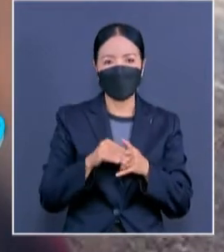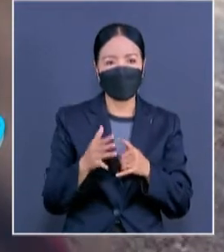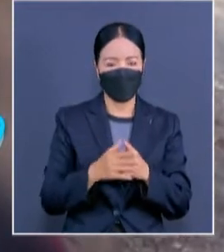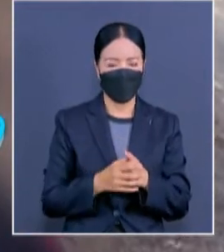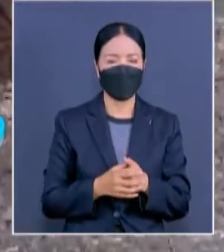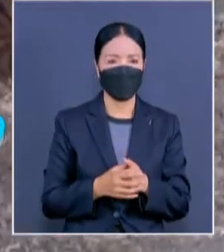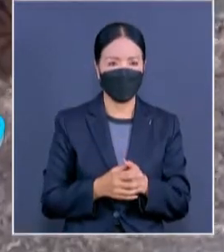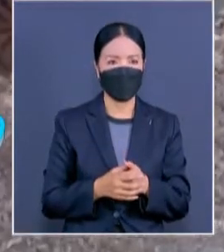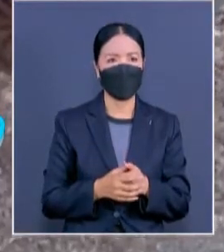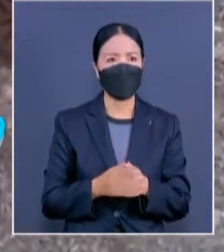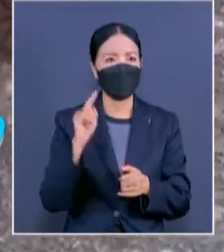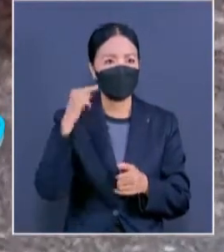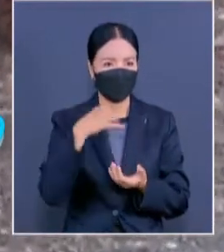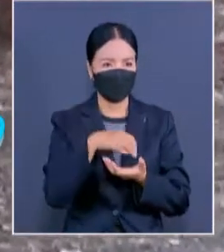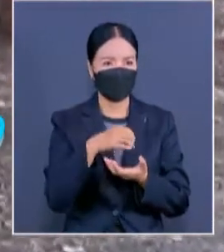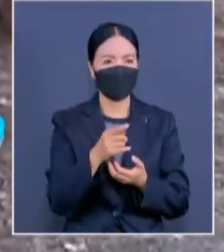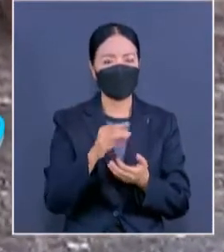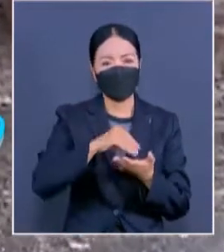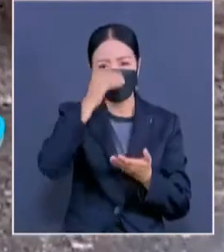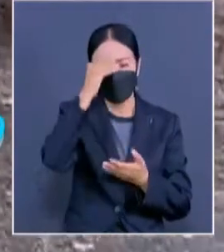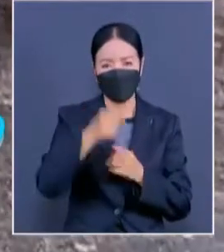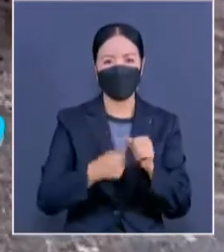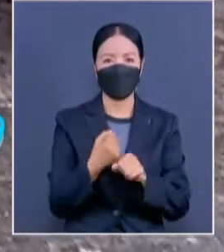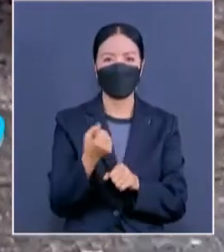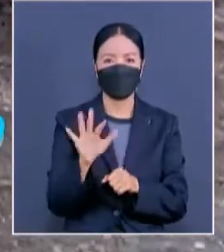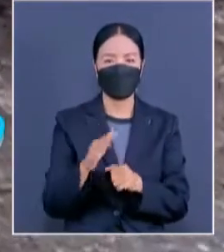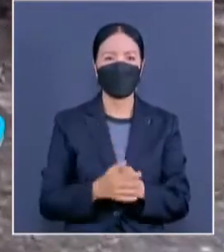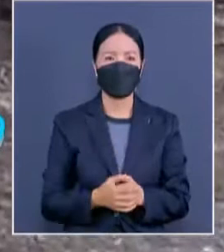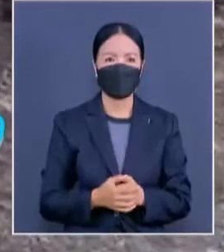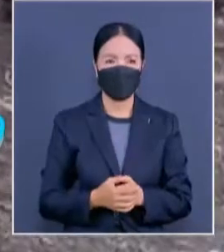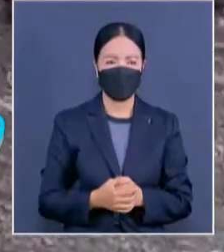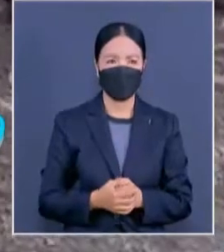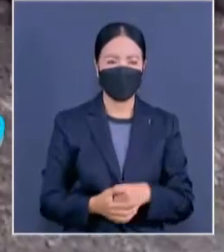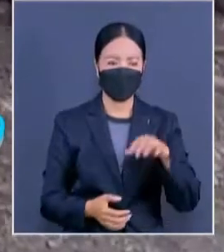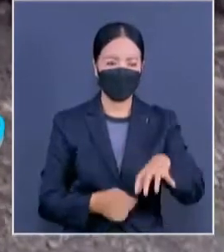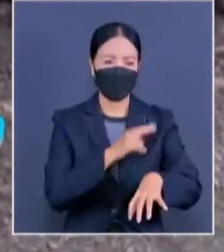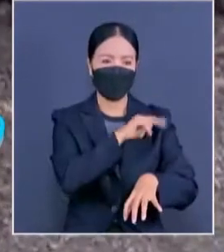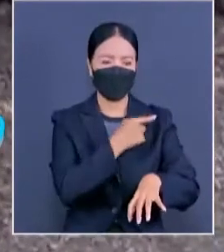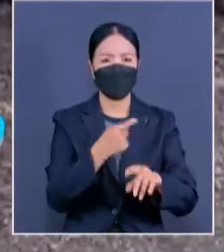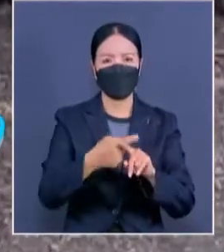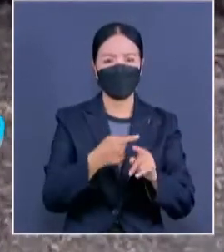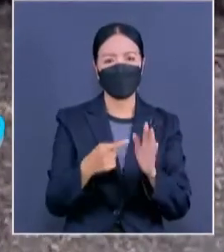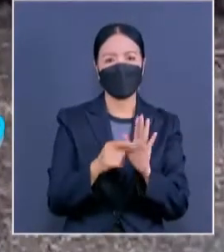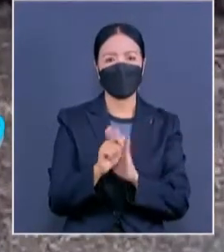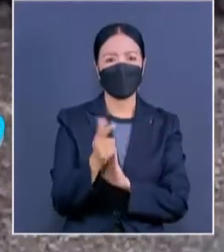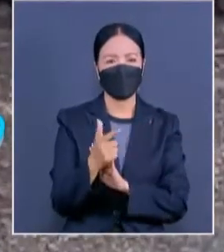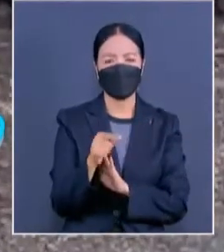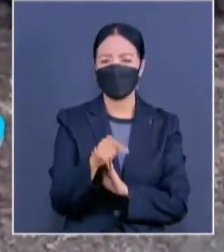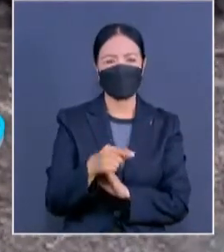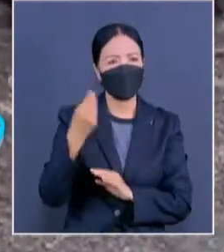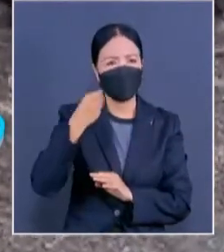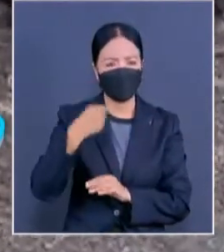ส่วนหนึ่งเท่านั้นนะครับของผู้เสียหายเป็นนักเรียนหญิงวัย15ปีแล้วบอกว่าที่โรงพยาบาลสนามที่อ่างทองเนี่ยเกิดเหตุ